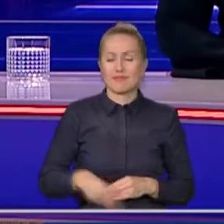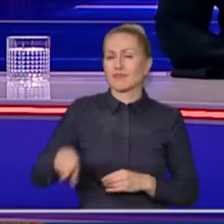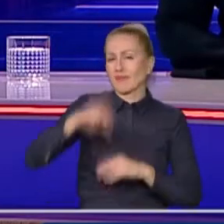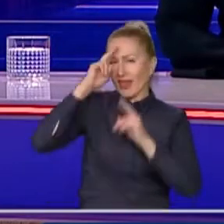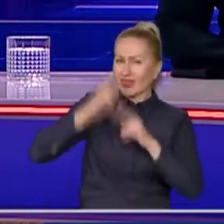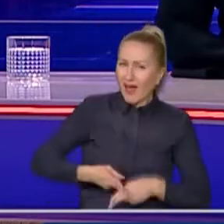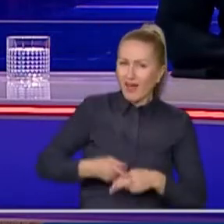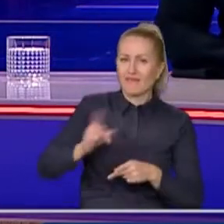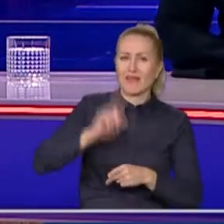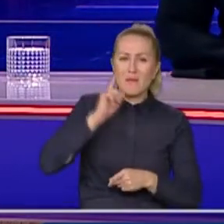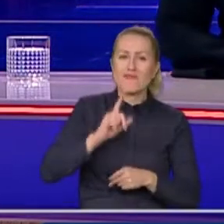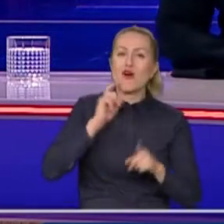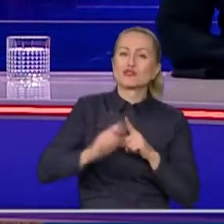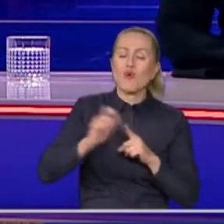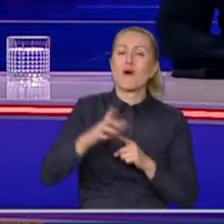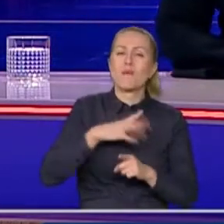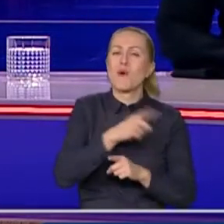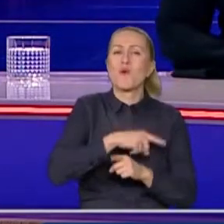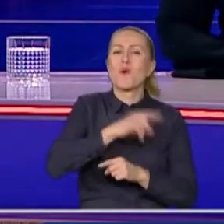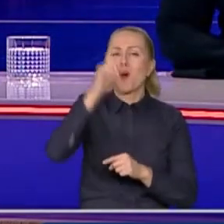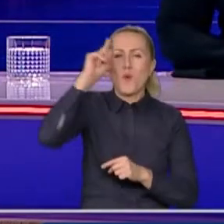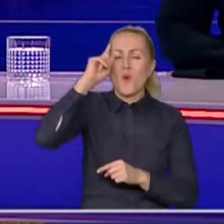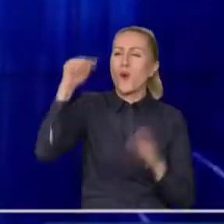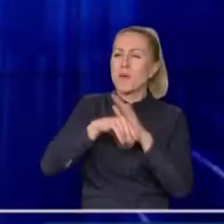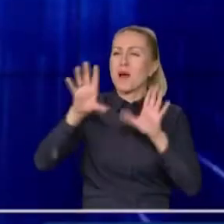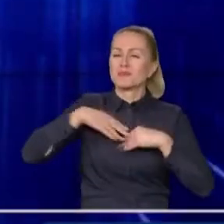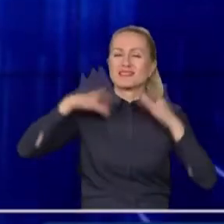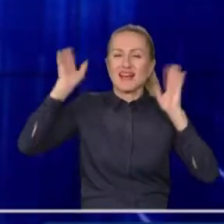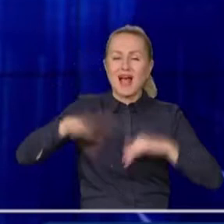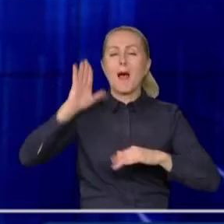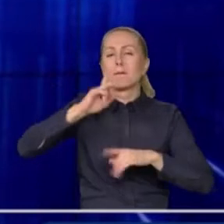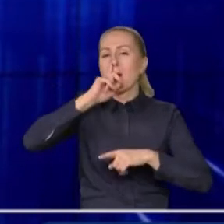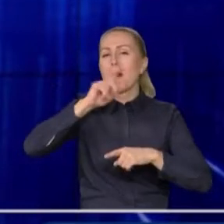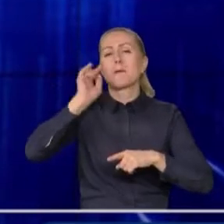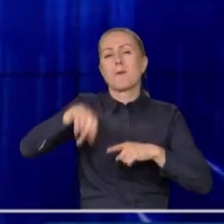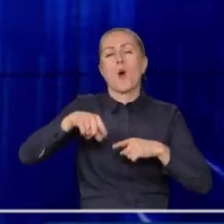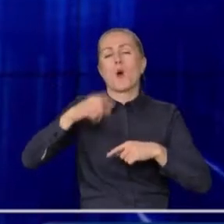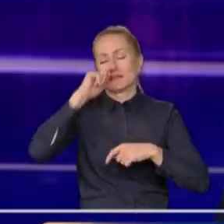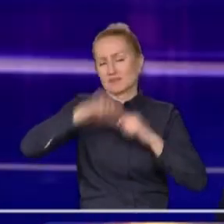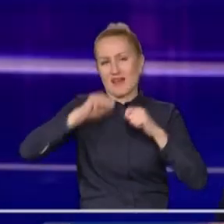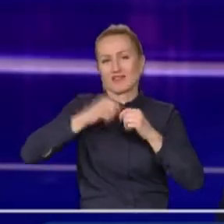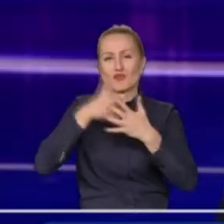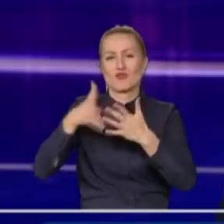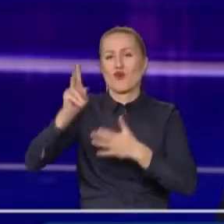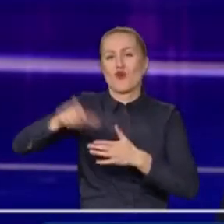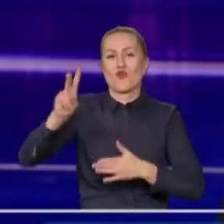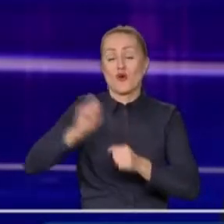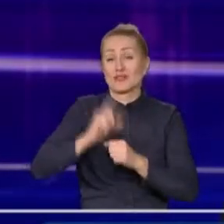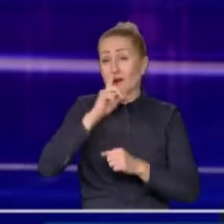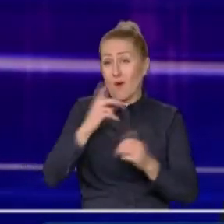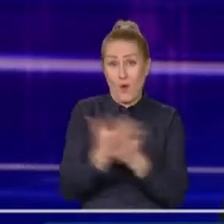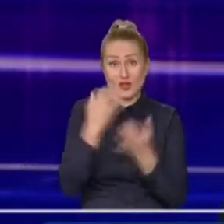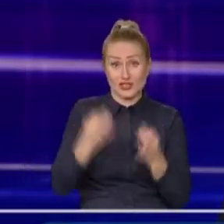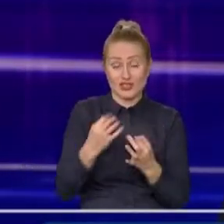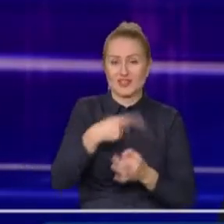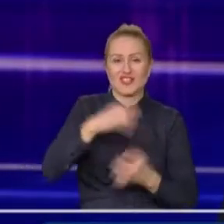absurdalne były słowa "wpuśćmy tych migrantów, a później sprawdzi się, kim są", okazało się dzisiaj. Dzisiaj dowiedzieli